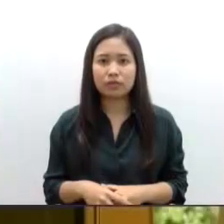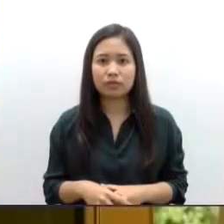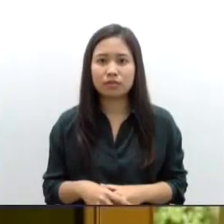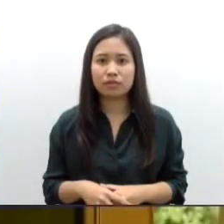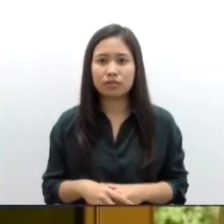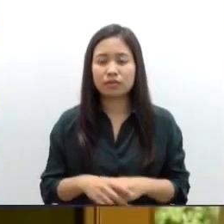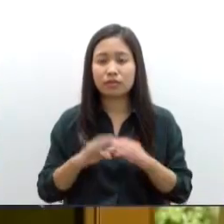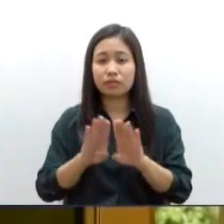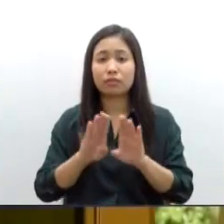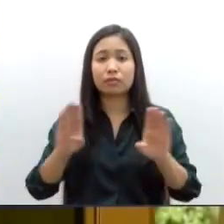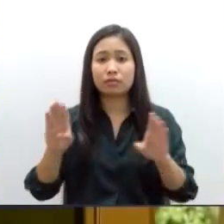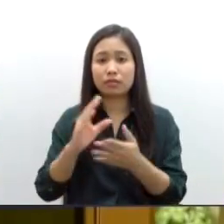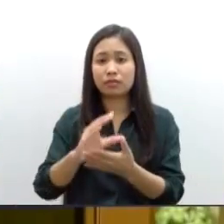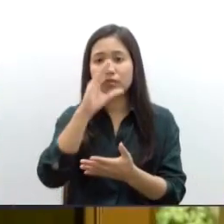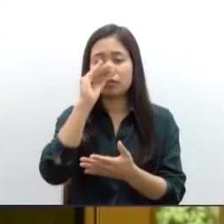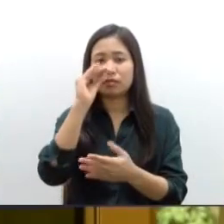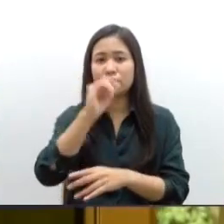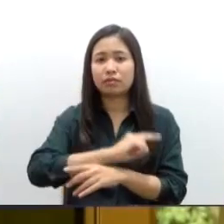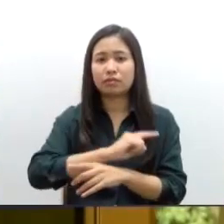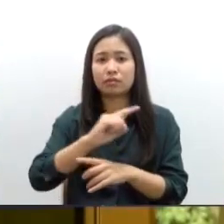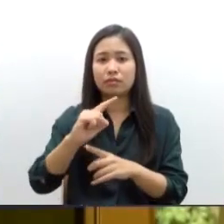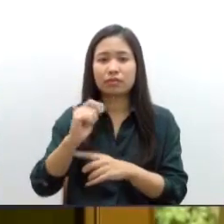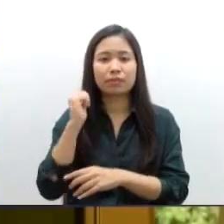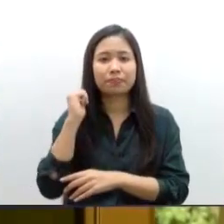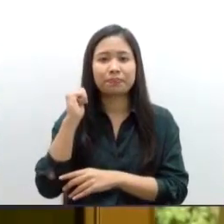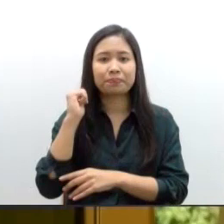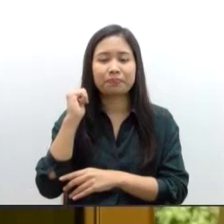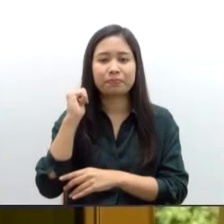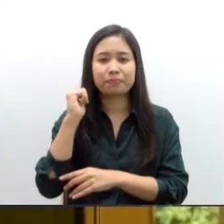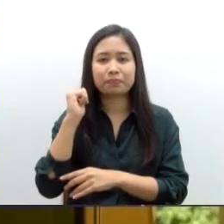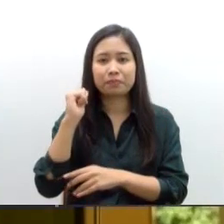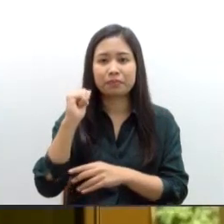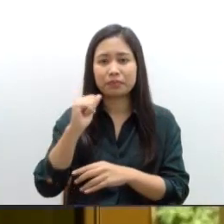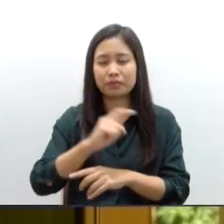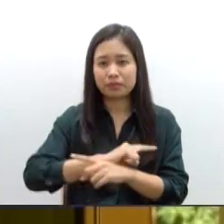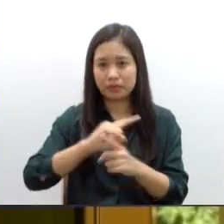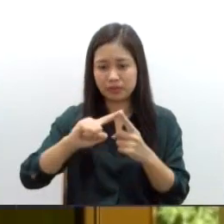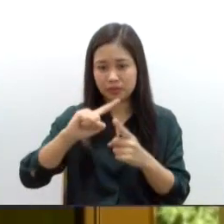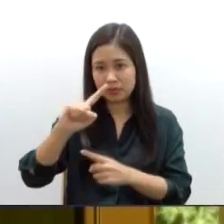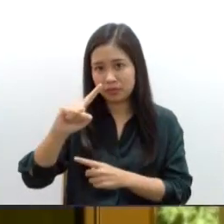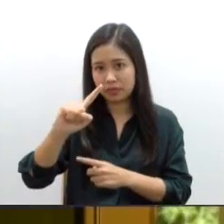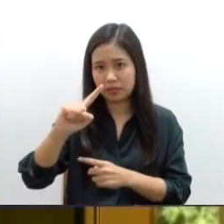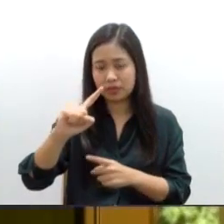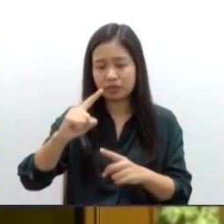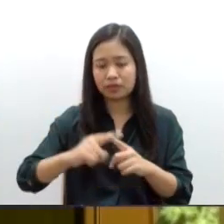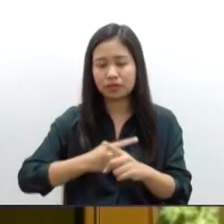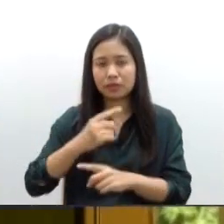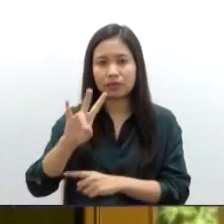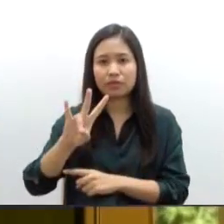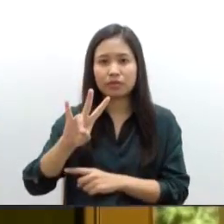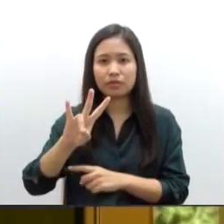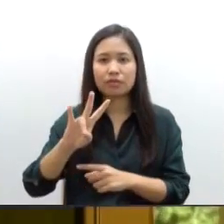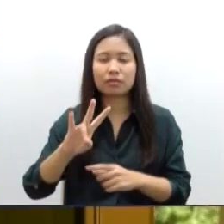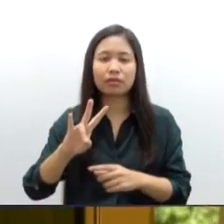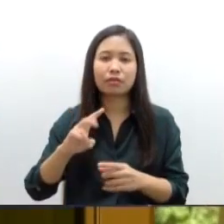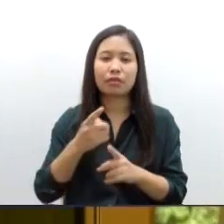การเปิดเรียนยังยืนยันเหมือนเดิมนะครับเปิดเรียนวันที่1กรกฎาคมโดยมาตร